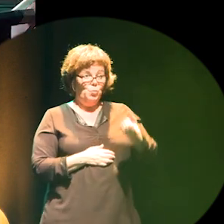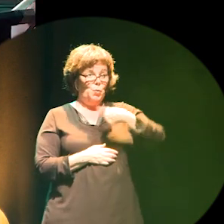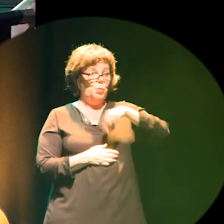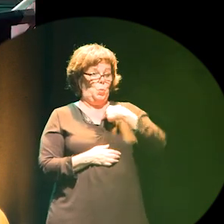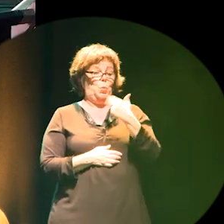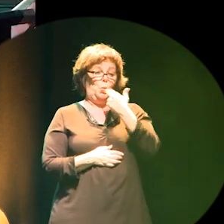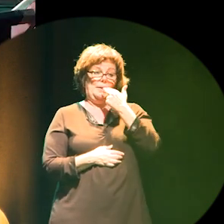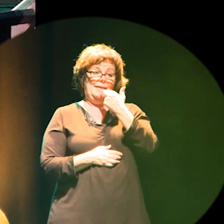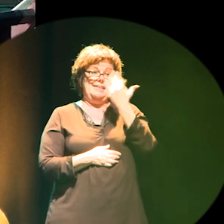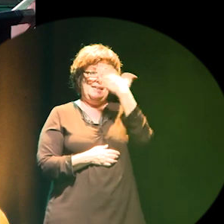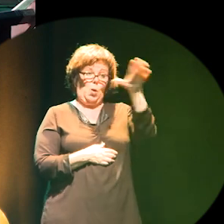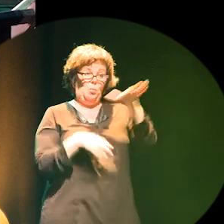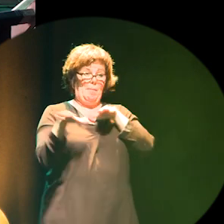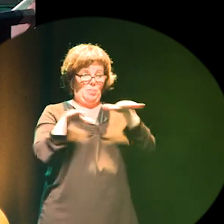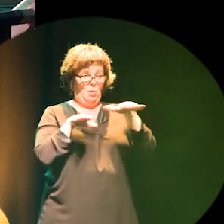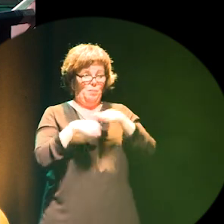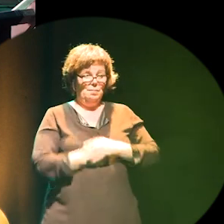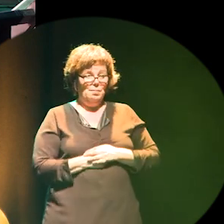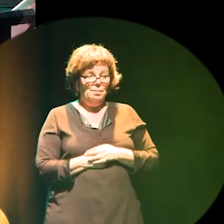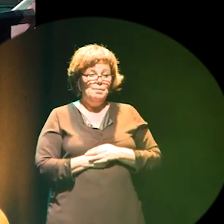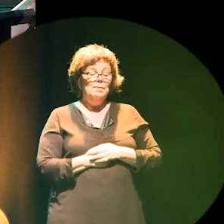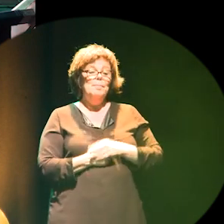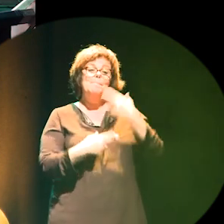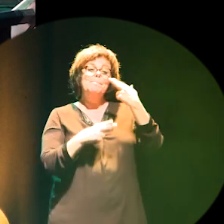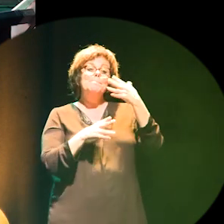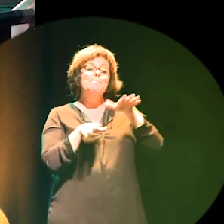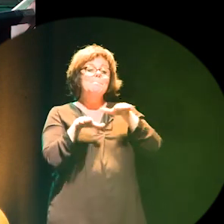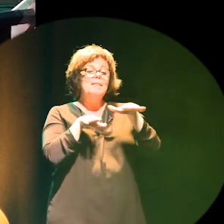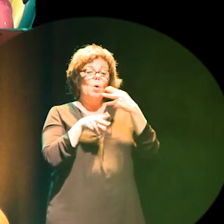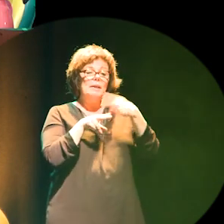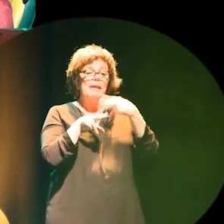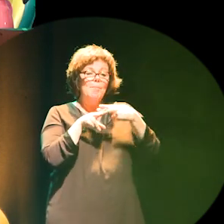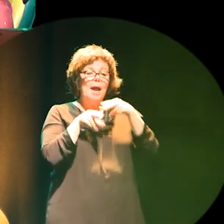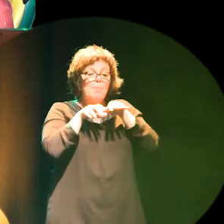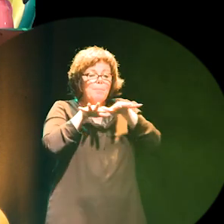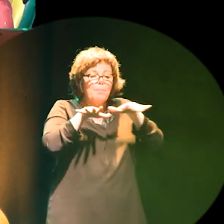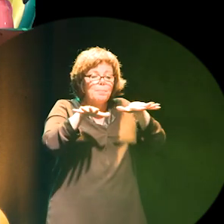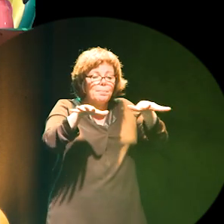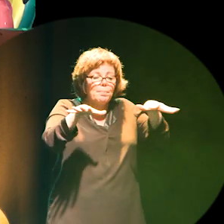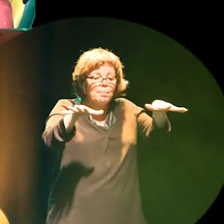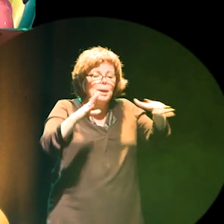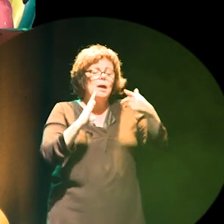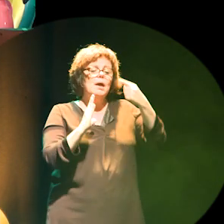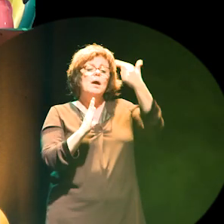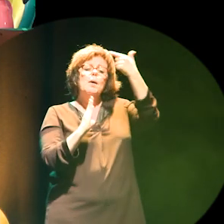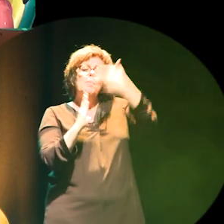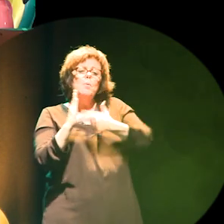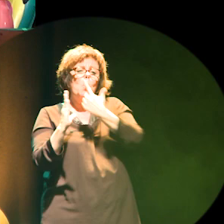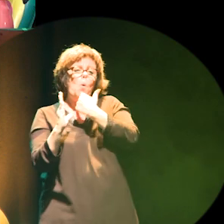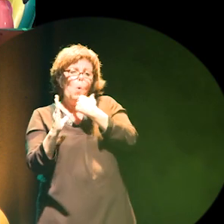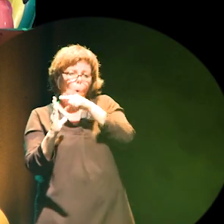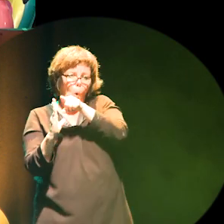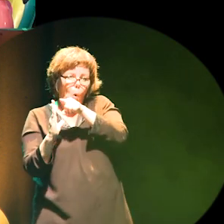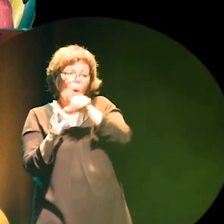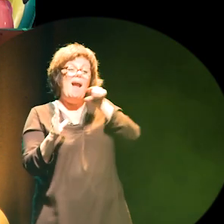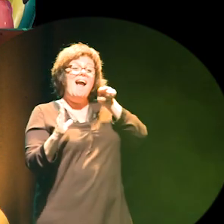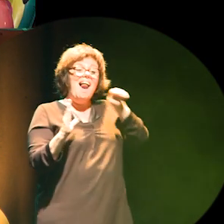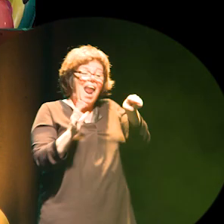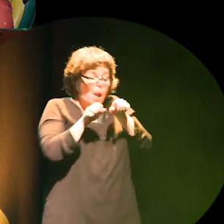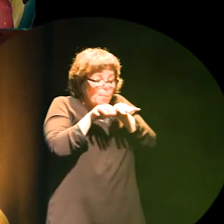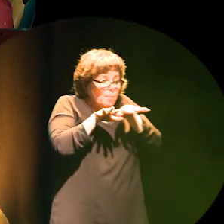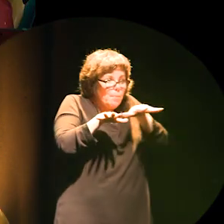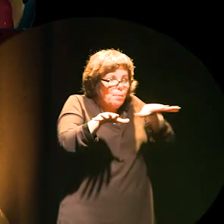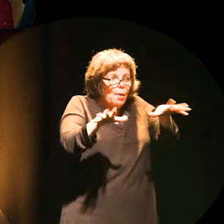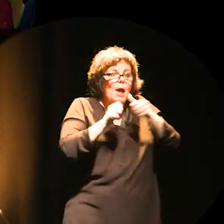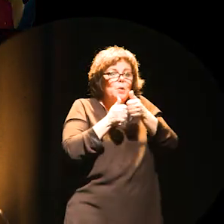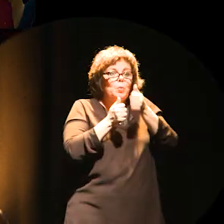utilise le principe de diffusion. Une particule qui passe devant un faisceau laser émet une diffusion qui est proportionnelle à sa taille. Le noir,